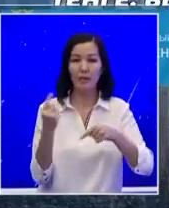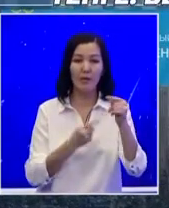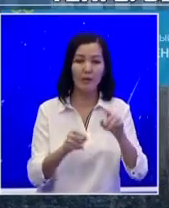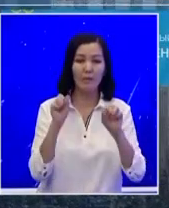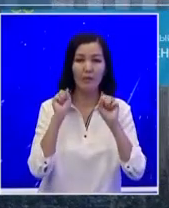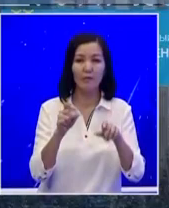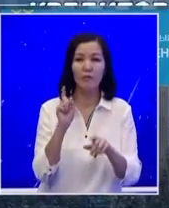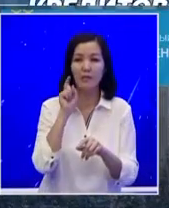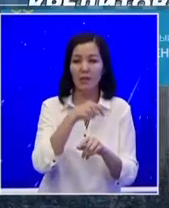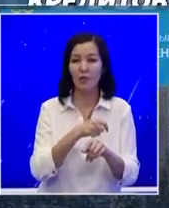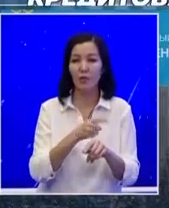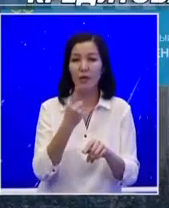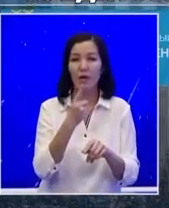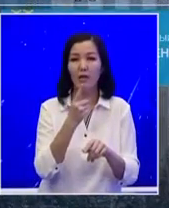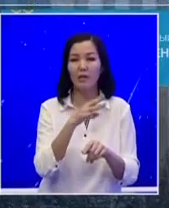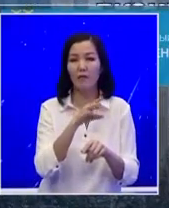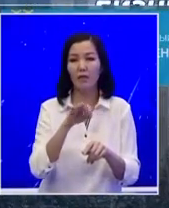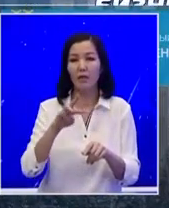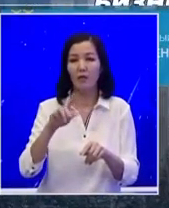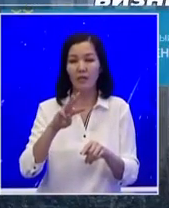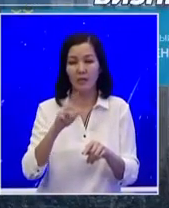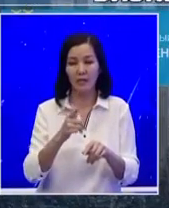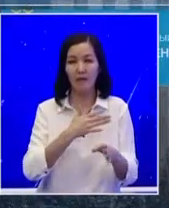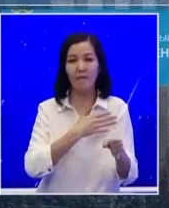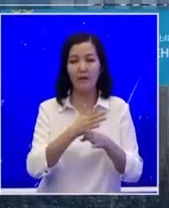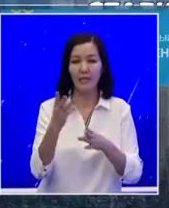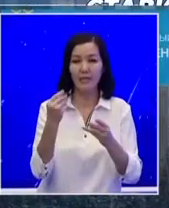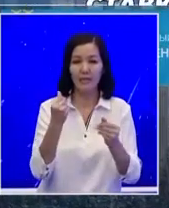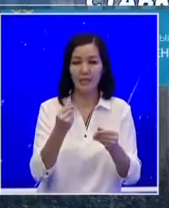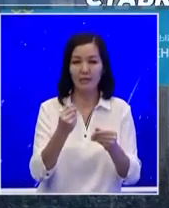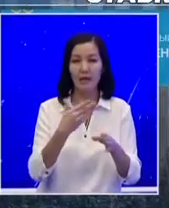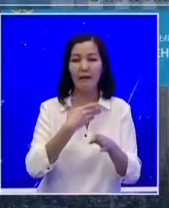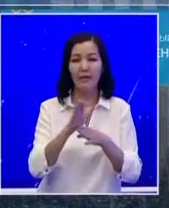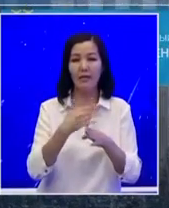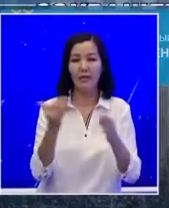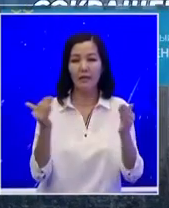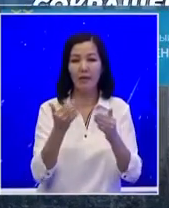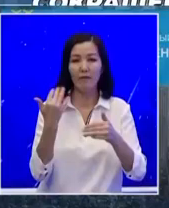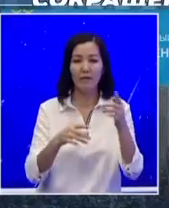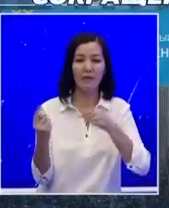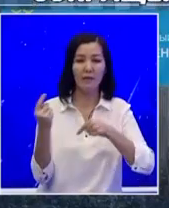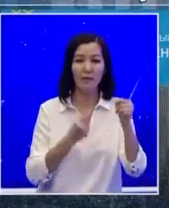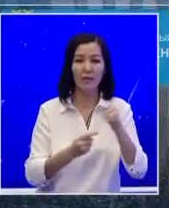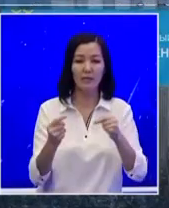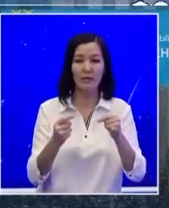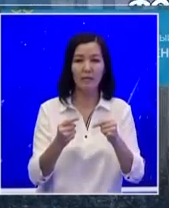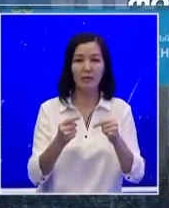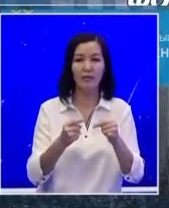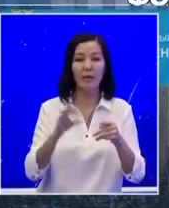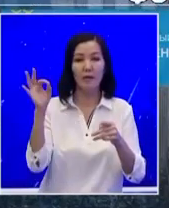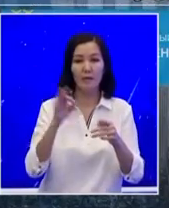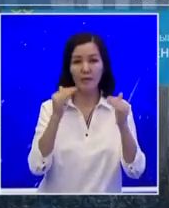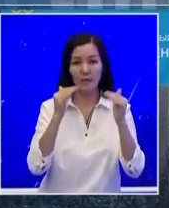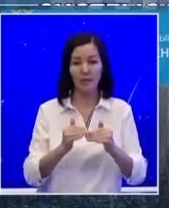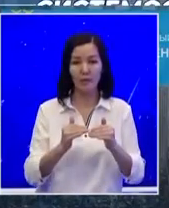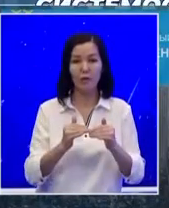им сэкономить около 1 триллиона тенге. Выделены средства для кредитования малого и среднего бизнеса по приемлемым ставкам.